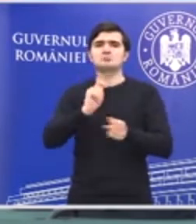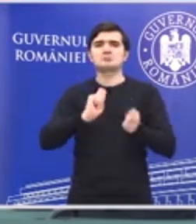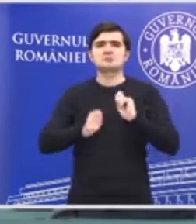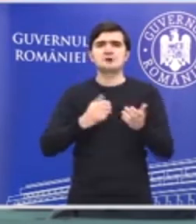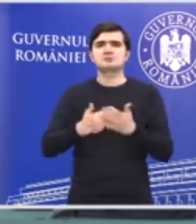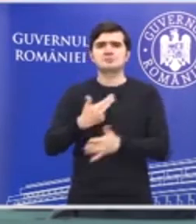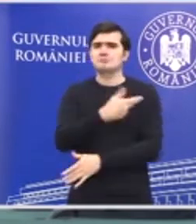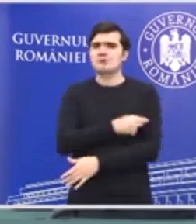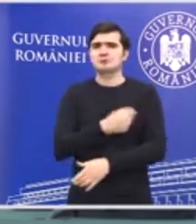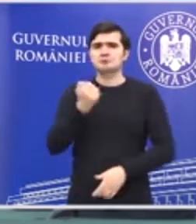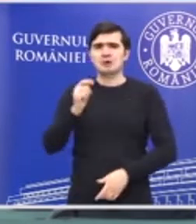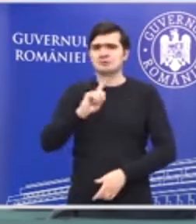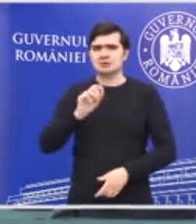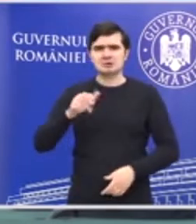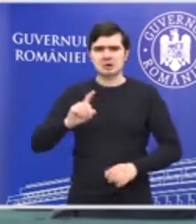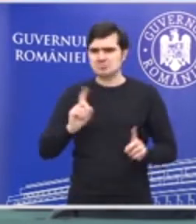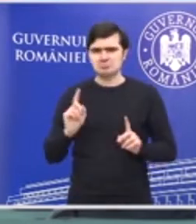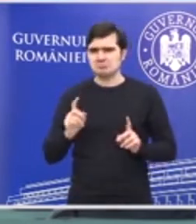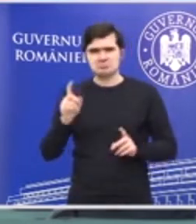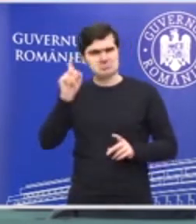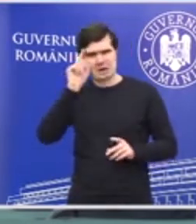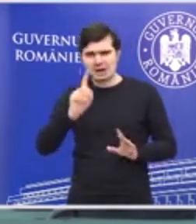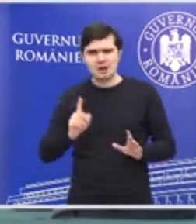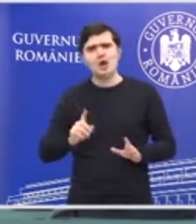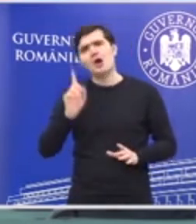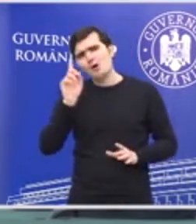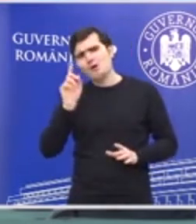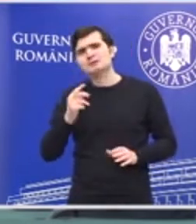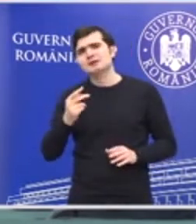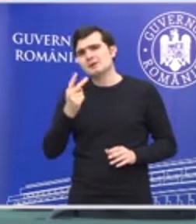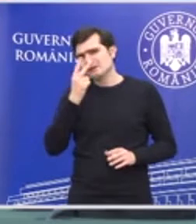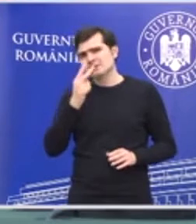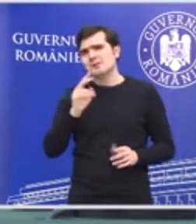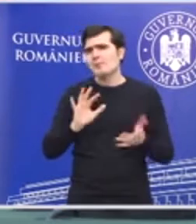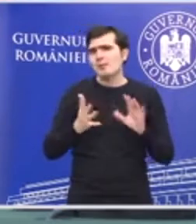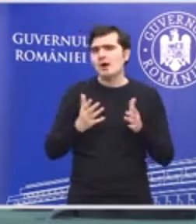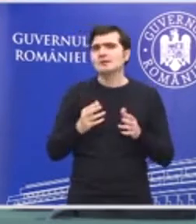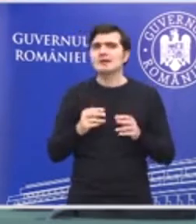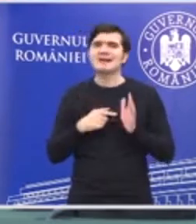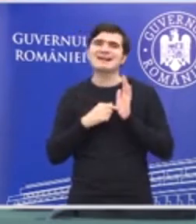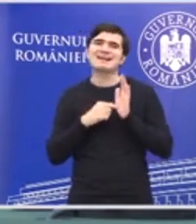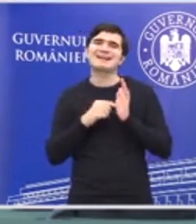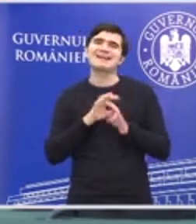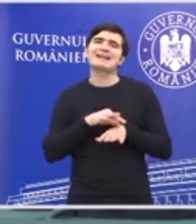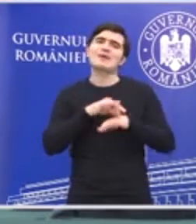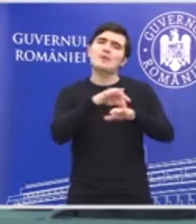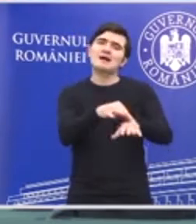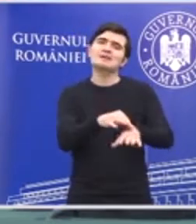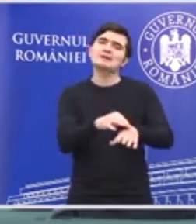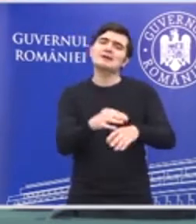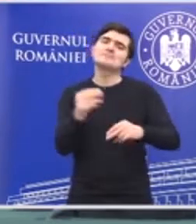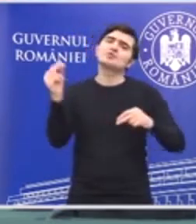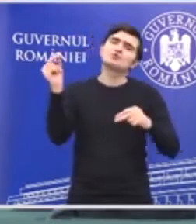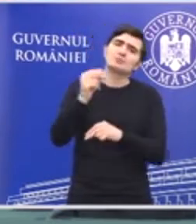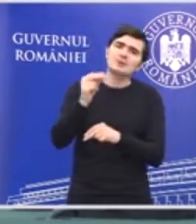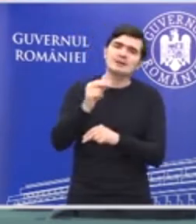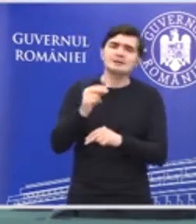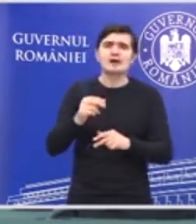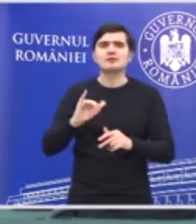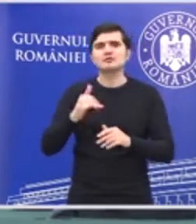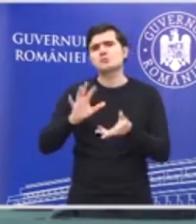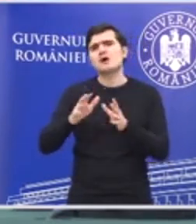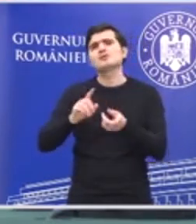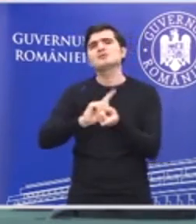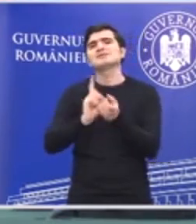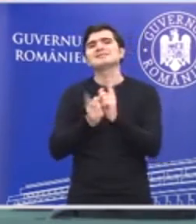vaccin, foarte probabil că vor fi recomandări suplimentare transmise și modificate recomandările